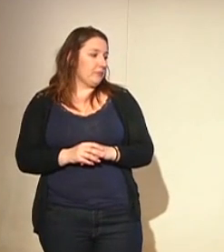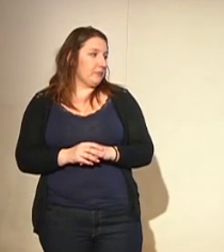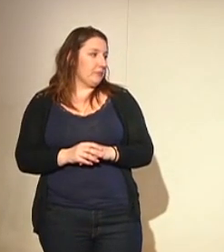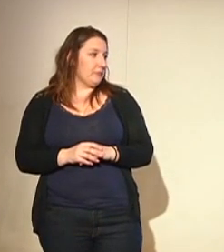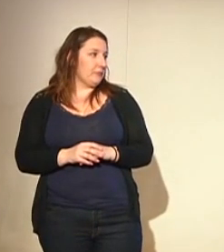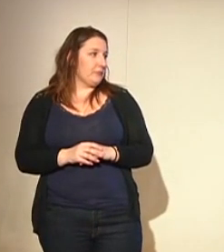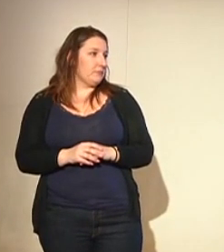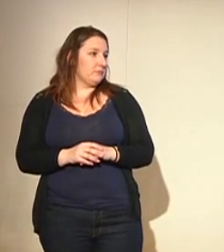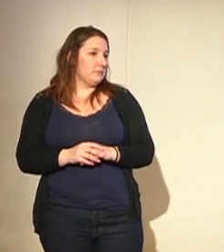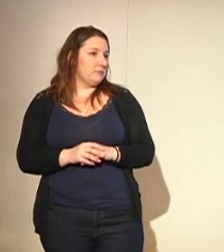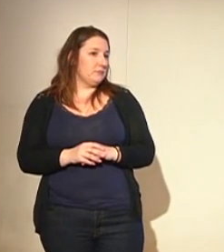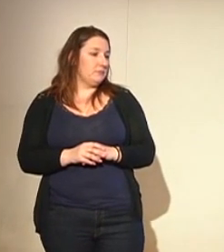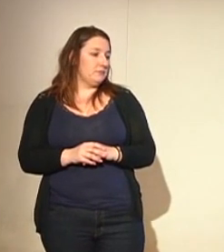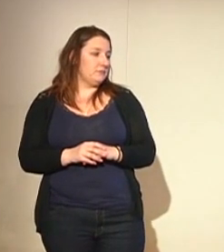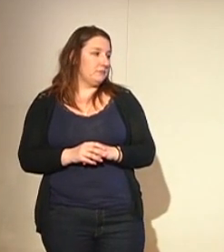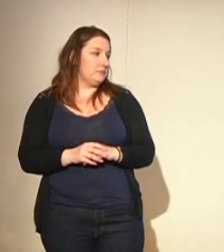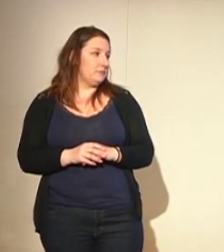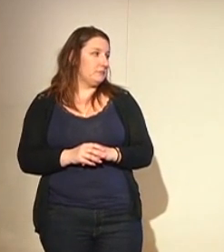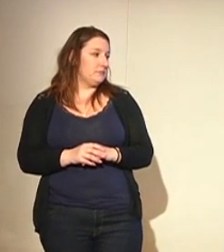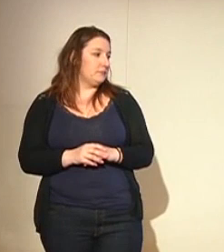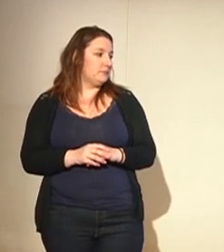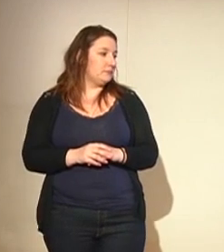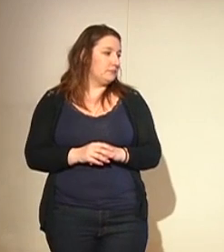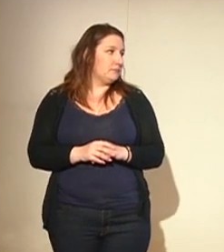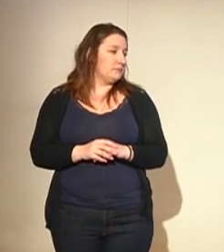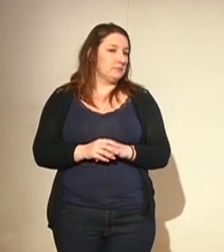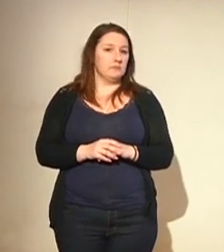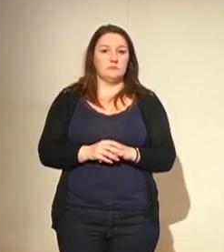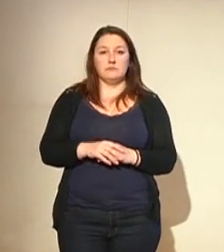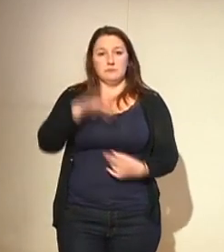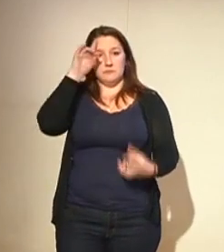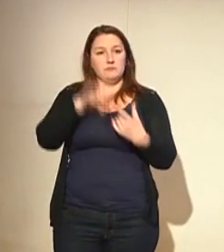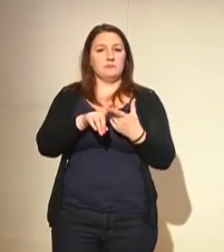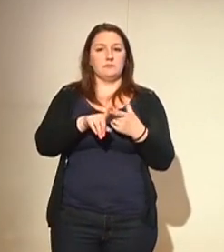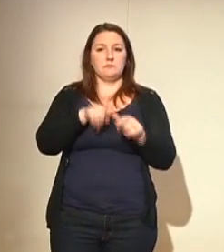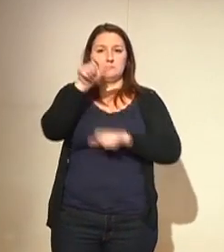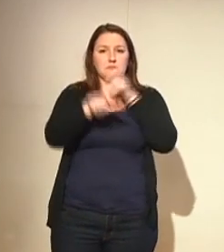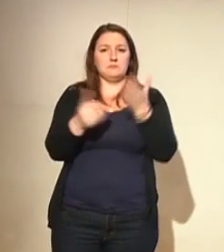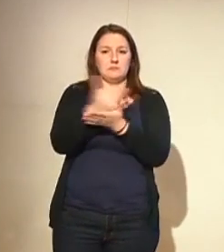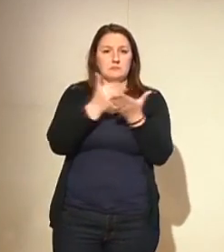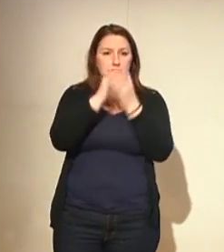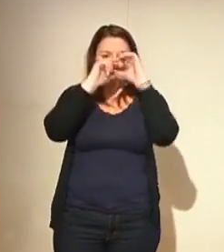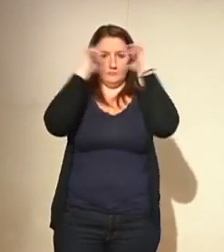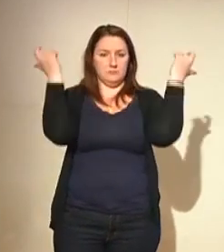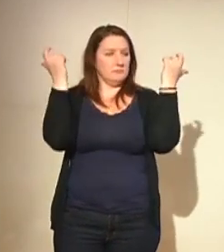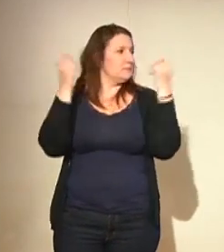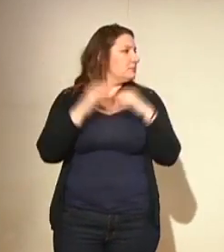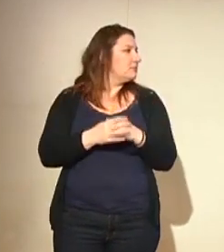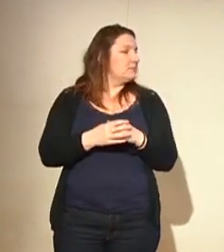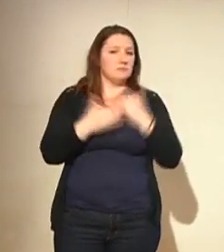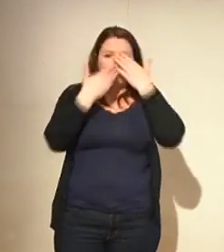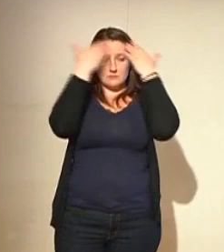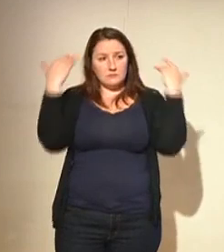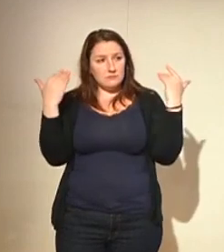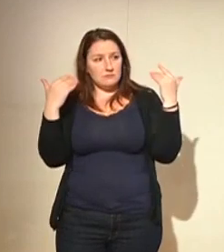je pas en ce qui concerne le personnel je ne sais pas sil y a eu